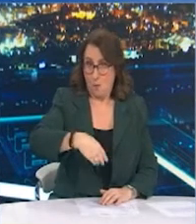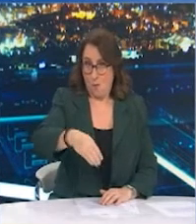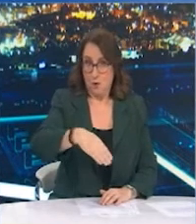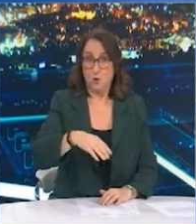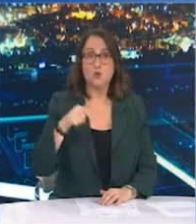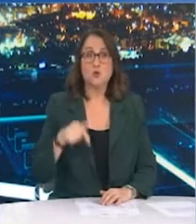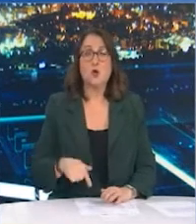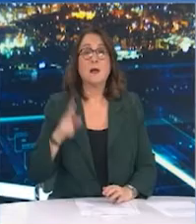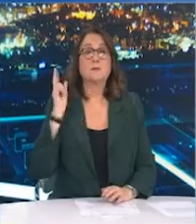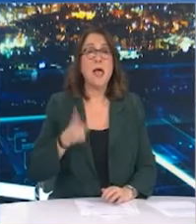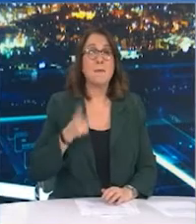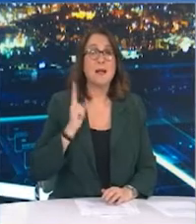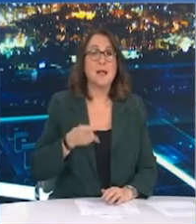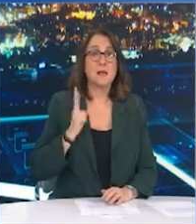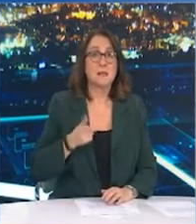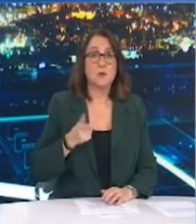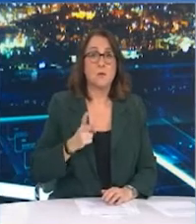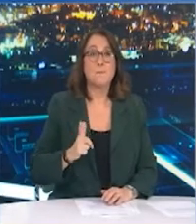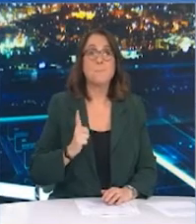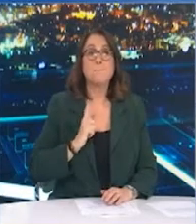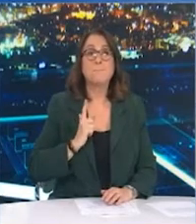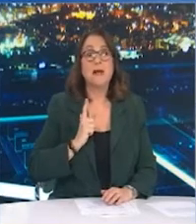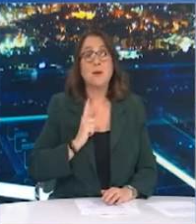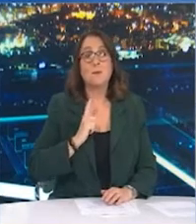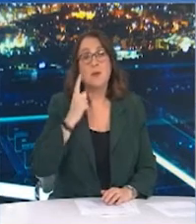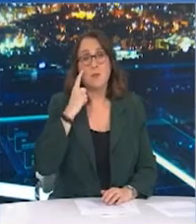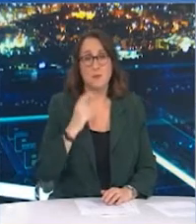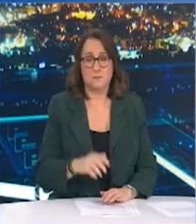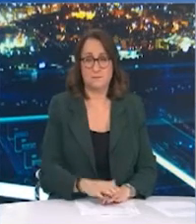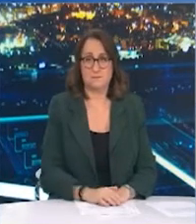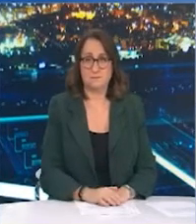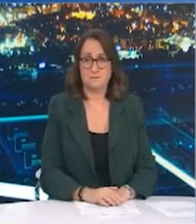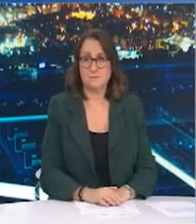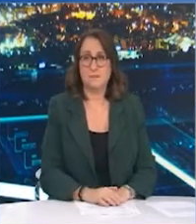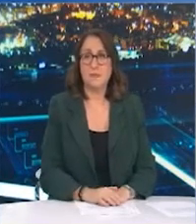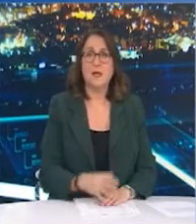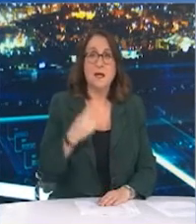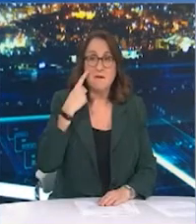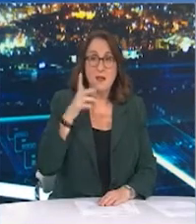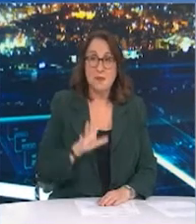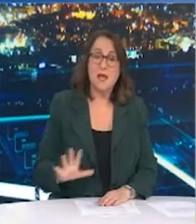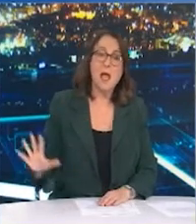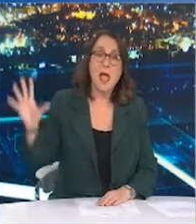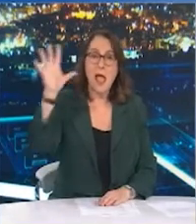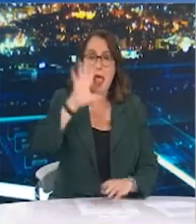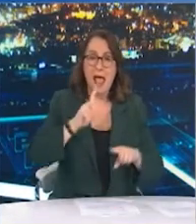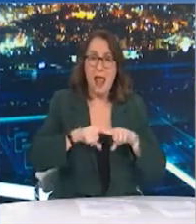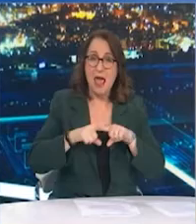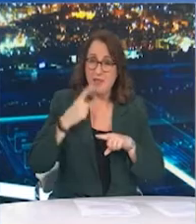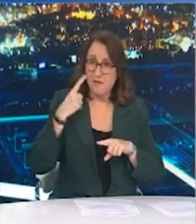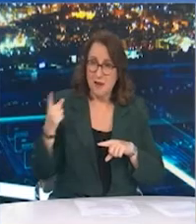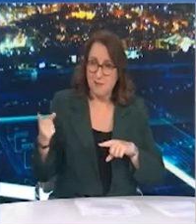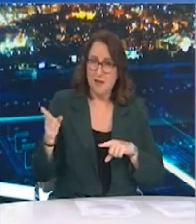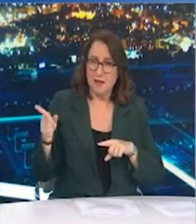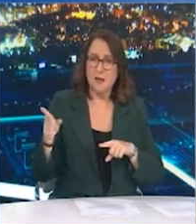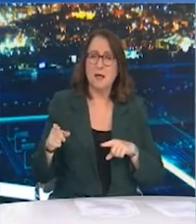χαρακτηριστικά υψηλής κρισιμότητας. Να σας δείξω λιγάκι την κατάσταση που βρίσκεται αυτή τη στιγμή η Ελλάδα. Όσον